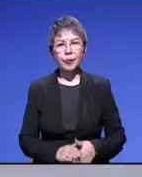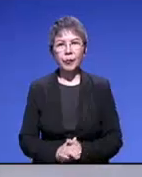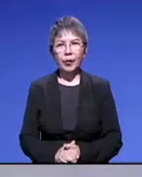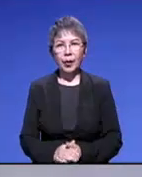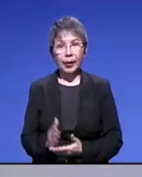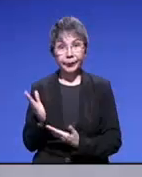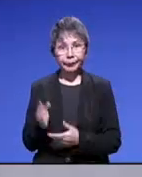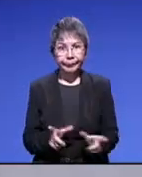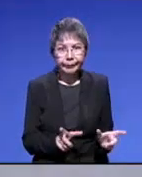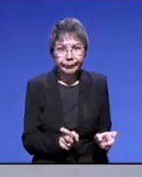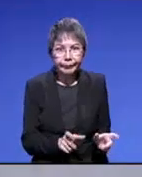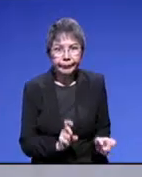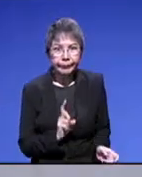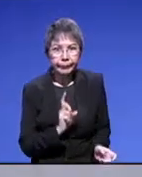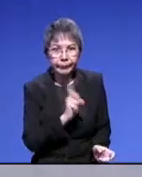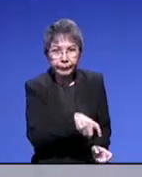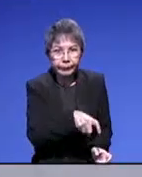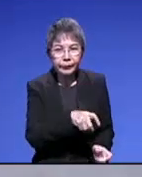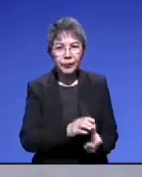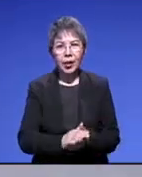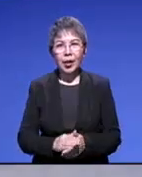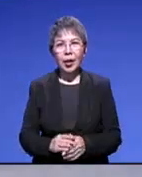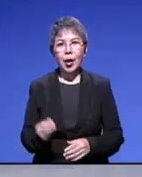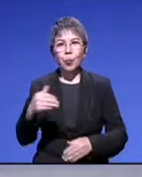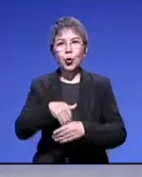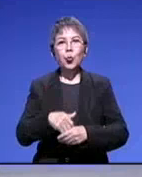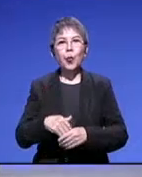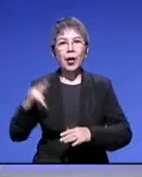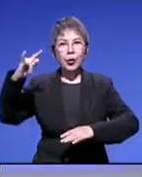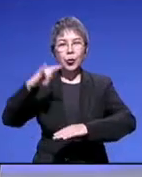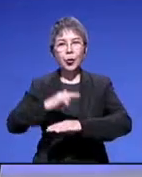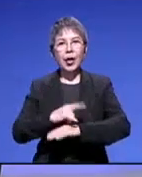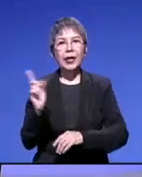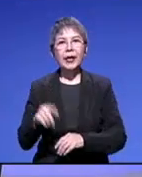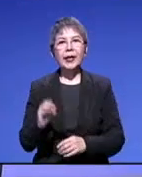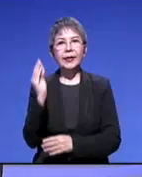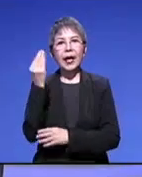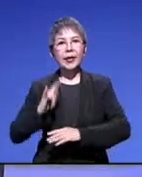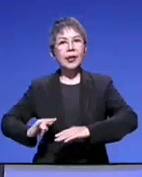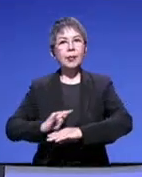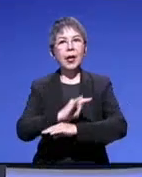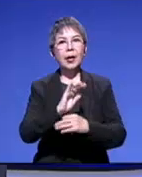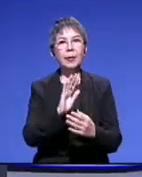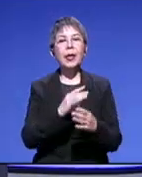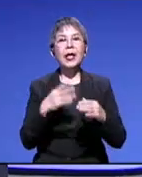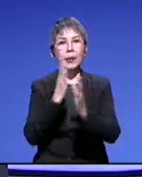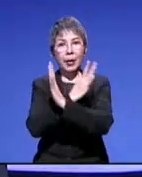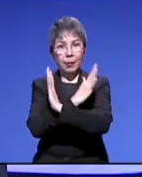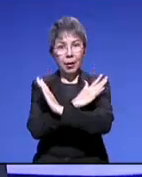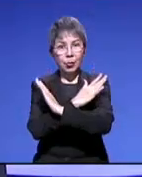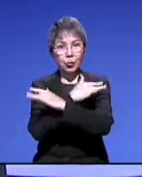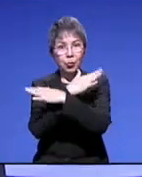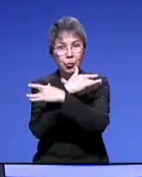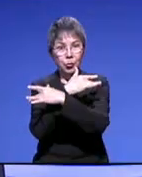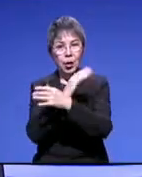Juga pemirsa, ini ada kejadian kurang menyenangkan bagi para penumpang Lion Air jurusan Pekanbaru, Jakarta Kamis kemarin. Ini ada kalajengking. Kalajengking